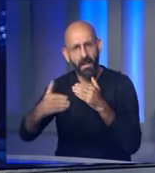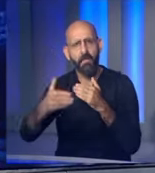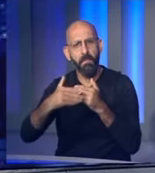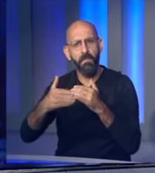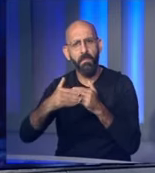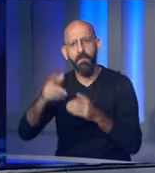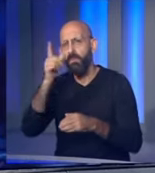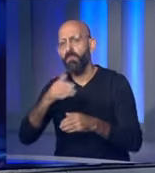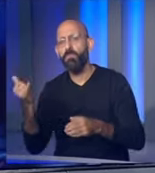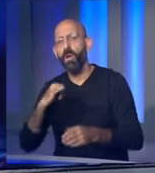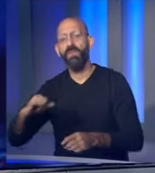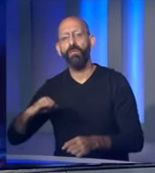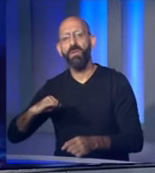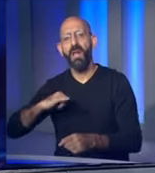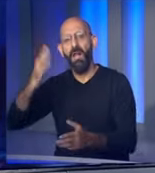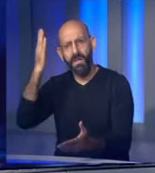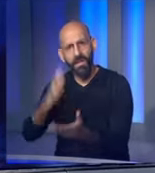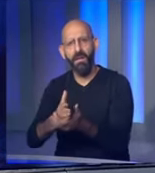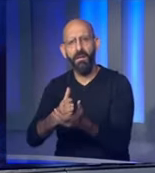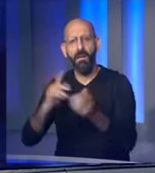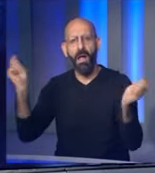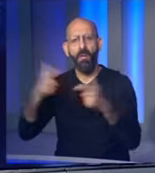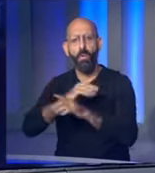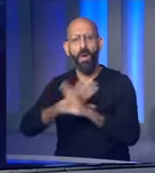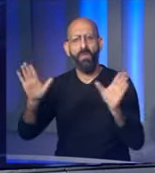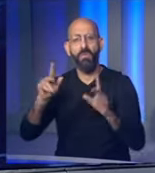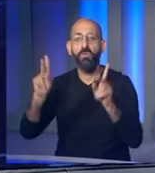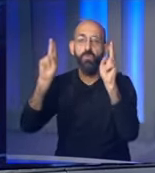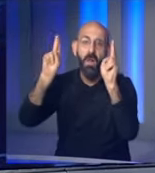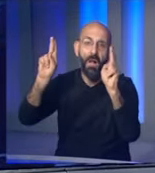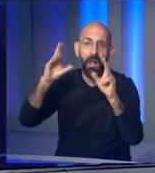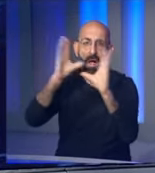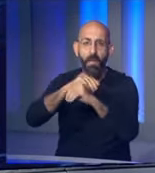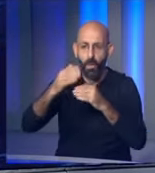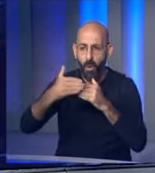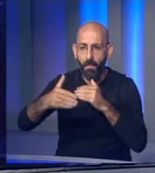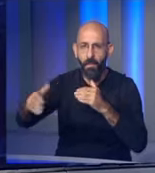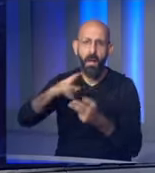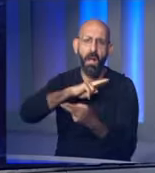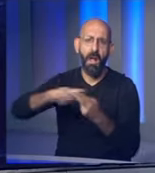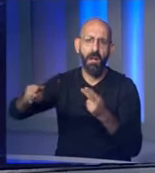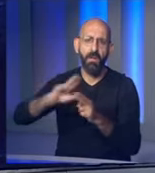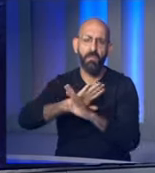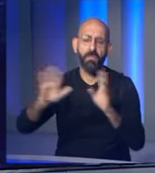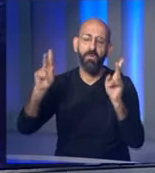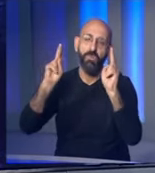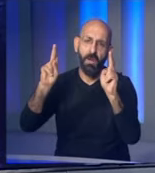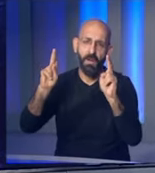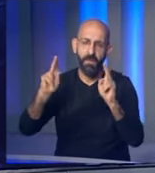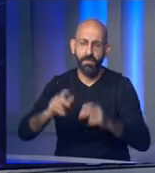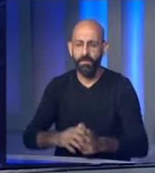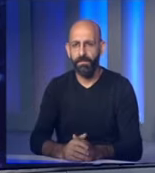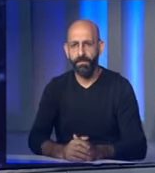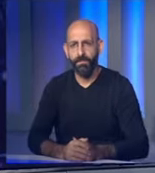بعد اللقاء ان الحل اصبح قريبا وامامنا فرصه حقي حقيه لانهاء الصراع ونامل ان نصل الى حل في